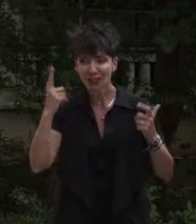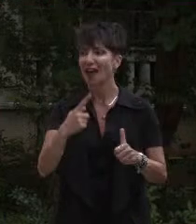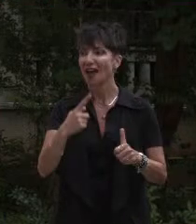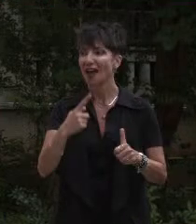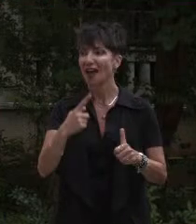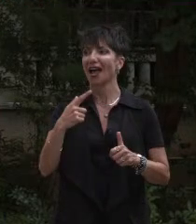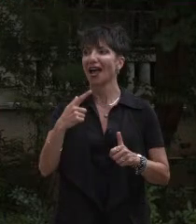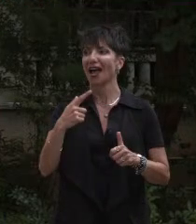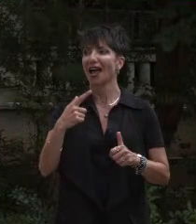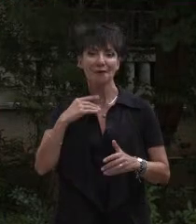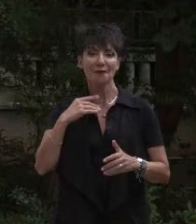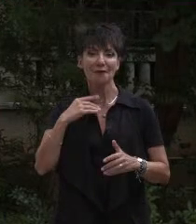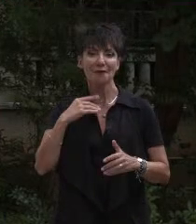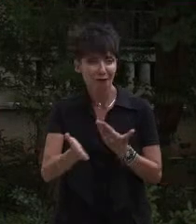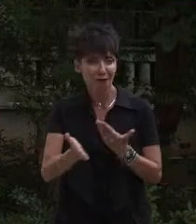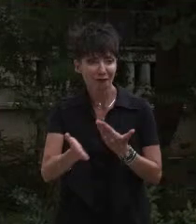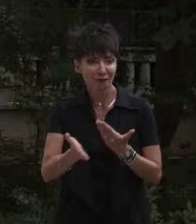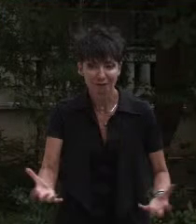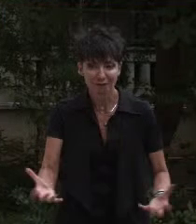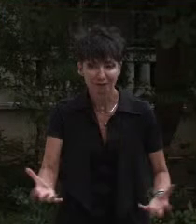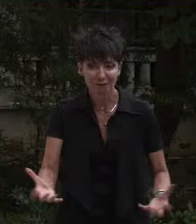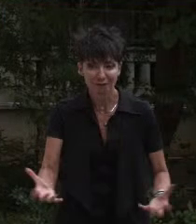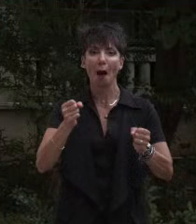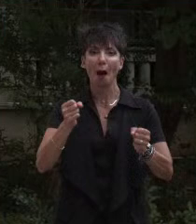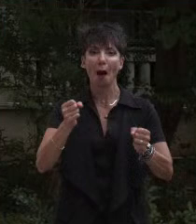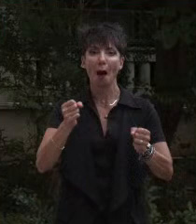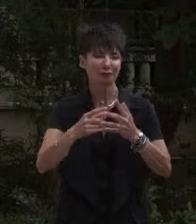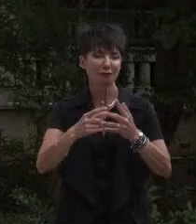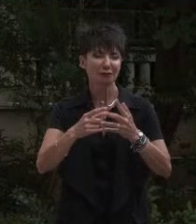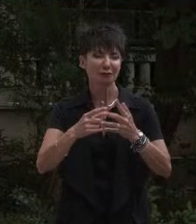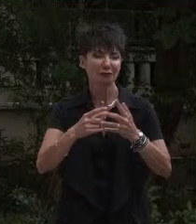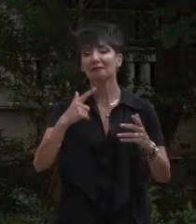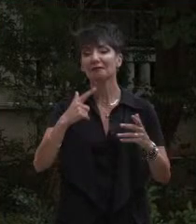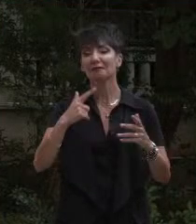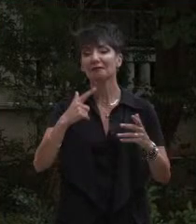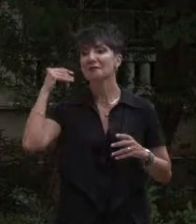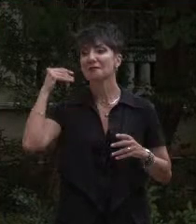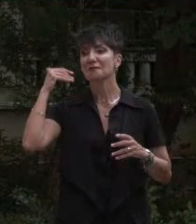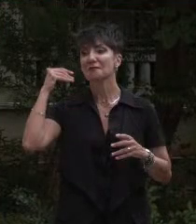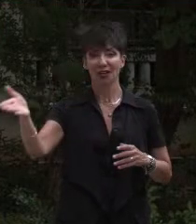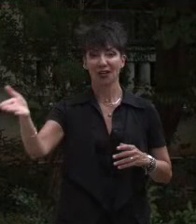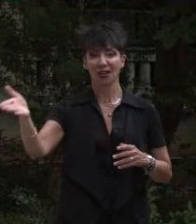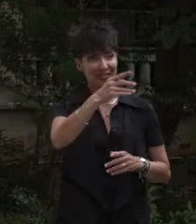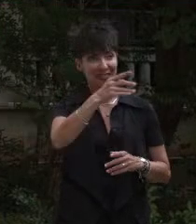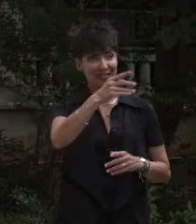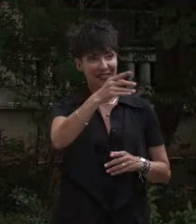των Σαμαριτών, της κοινωνικής πρόνοιας. Είστε το μέλλον του Ελληνικού Ερυθρού Σταυρού.